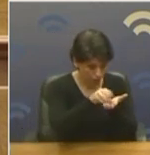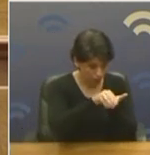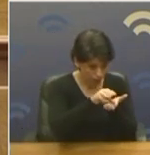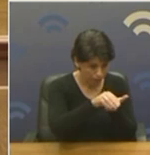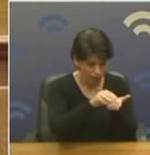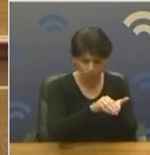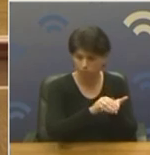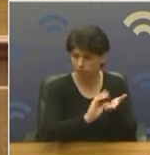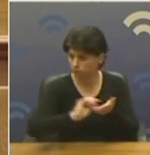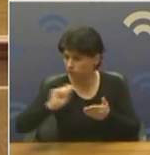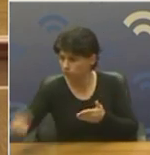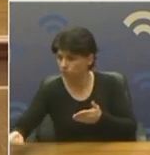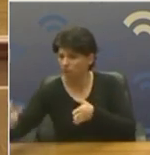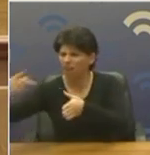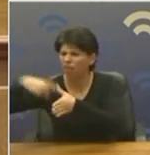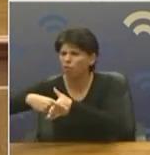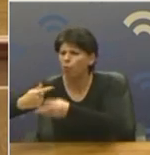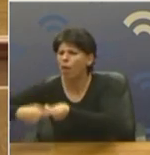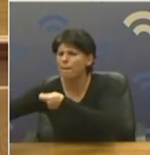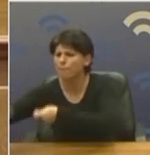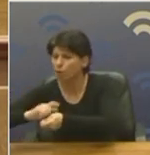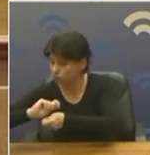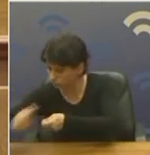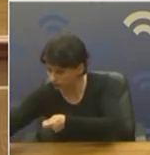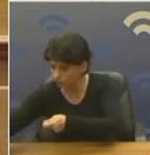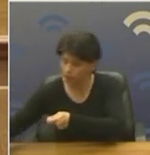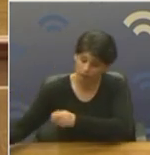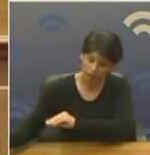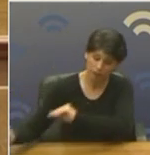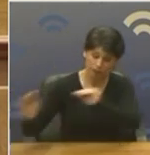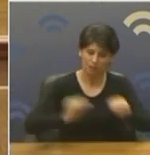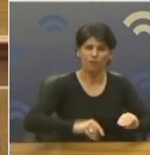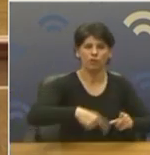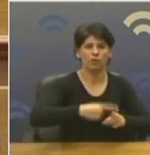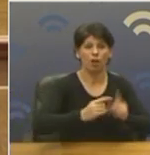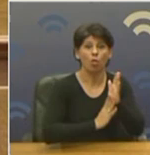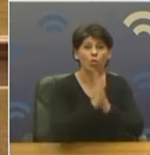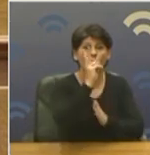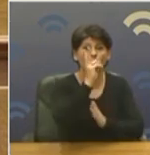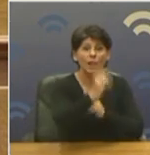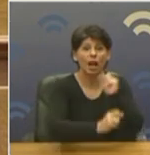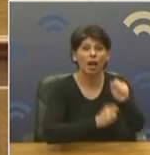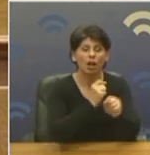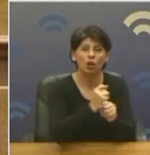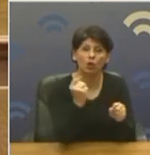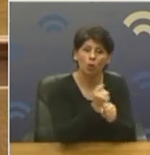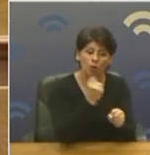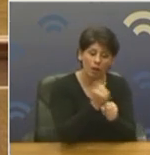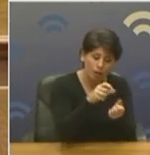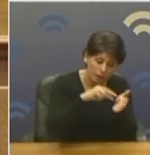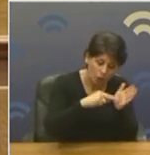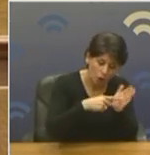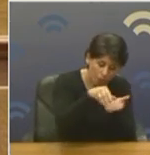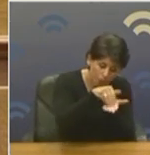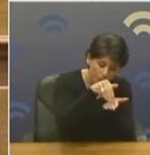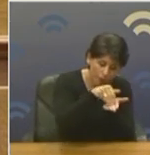πιστεύουν οι Σιριζέοι και όλοι αυτοί οι ψευτοπροδευτικοί και όλοι οι υπόλοιποι. Δουλεύει 12 χρόνια ο τύπος αυτός με 446 το χρόνο για να δώσει τα λεφτά